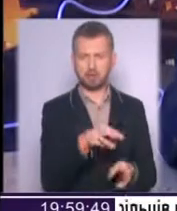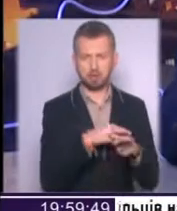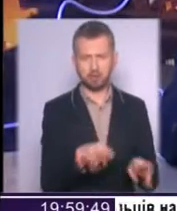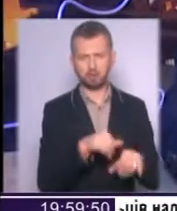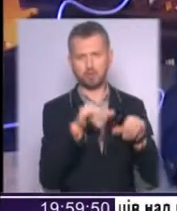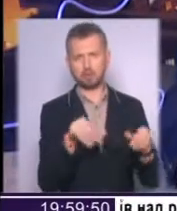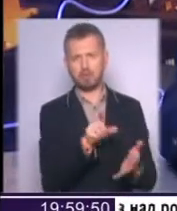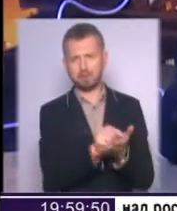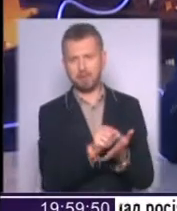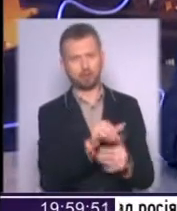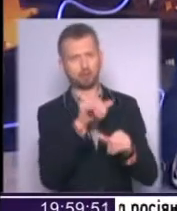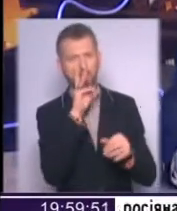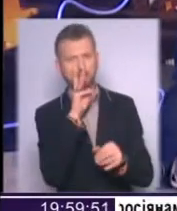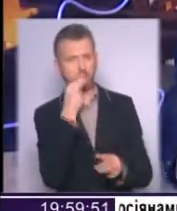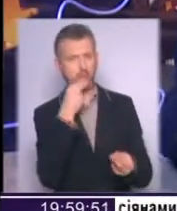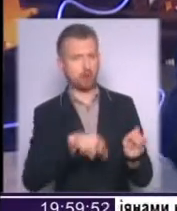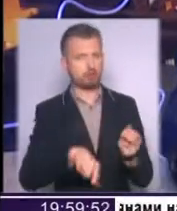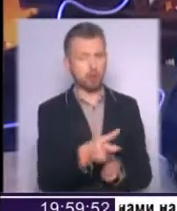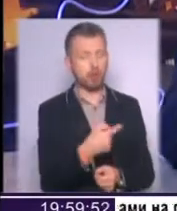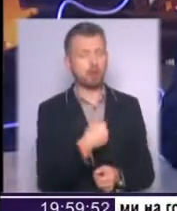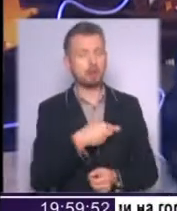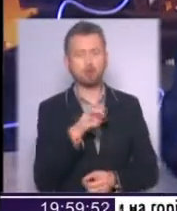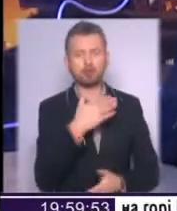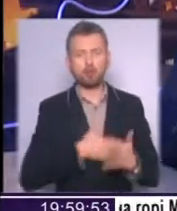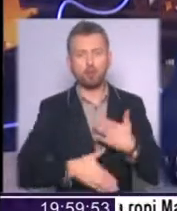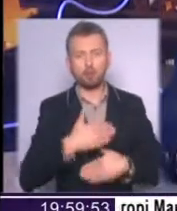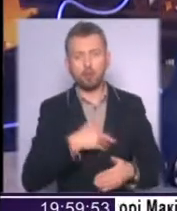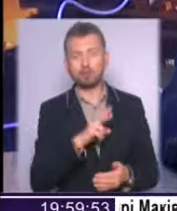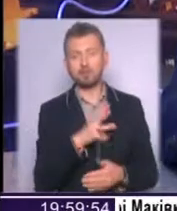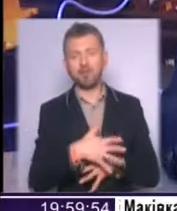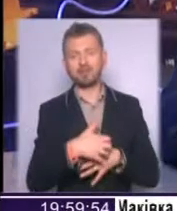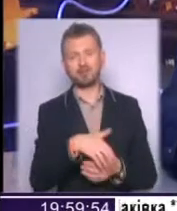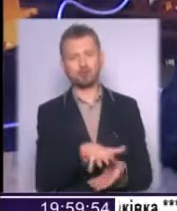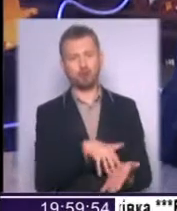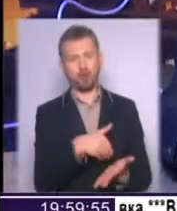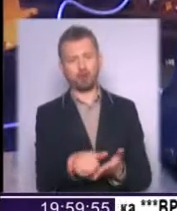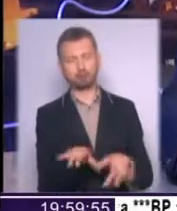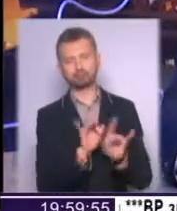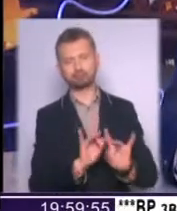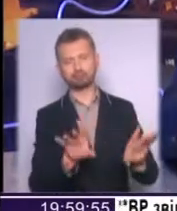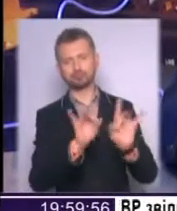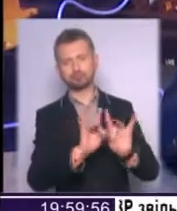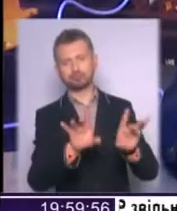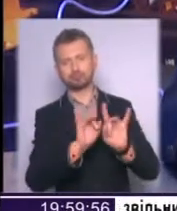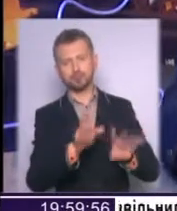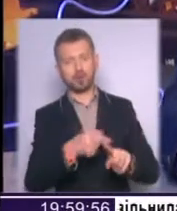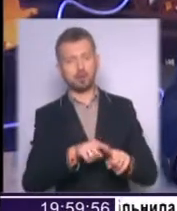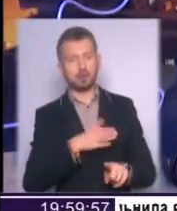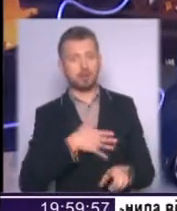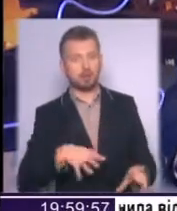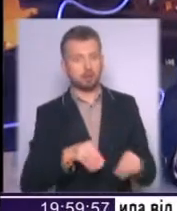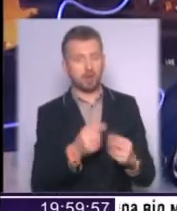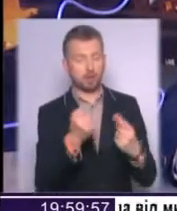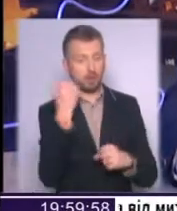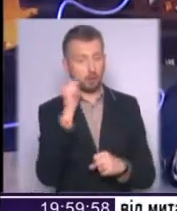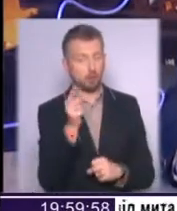зросла зарплата, покращені дороги. Я б задоволенням, як кіт у маслі тут сидів би, і задоволенням би це говорив. Бо це була б наша спільна велика перемога.